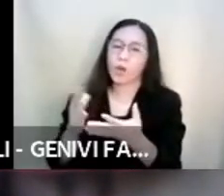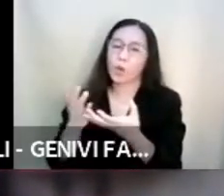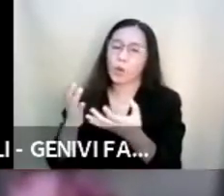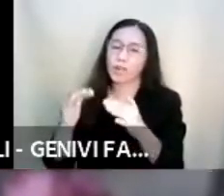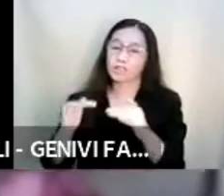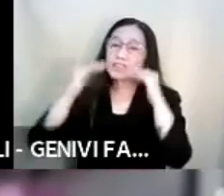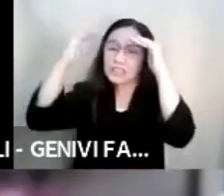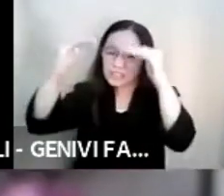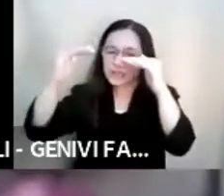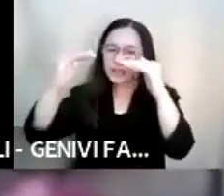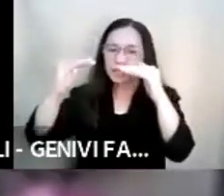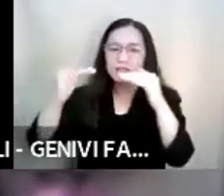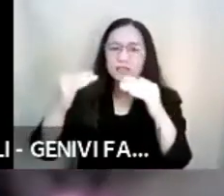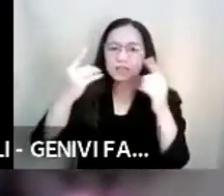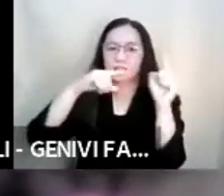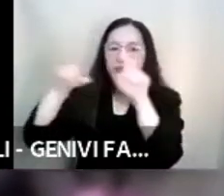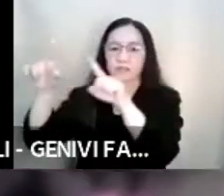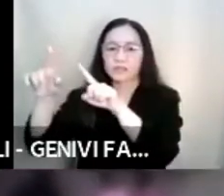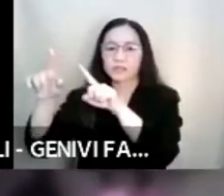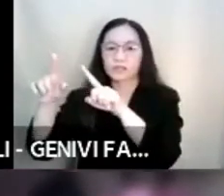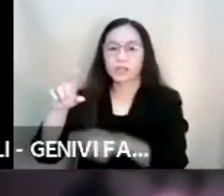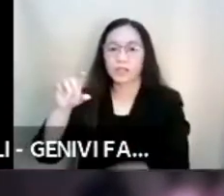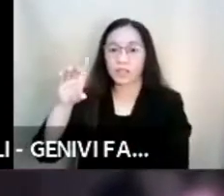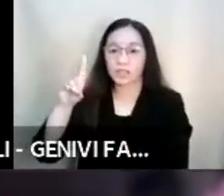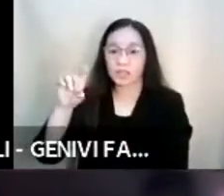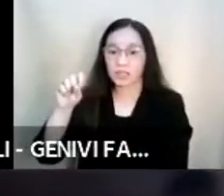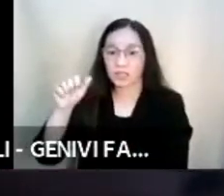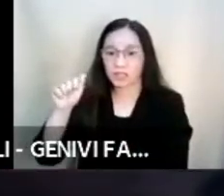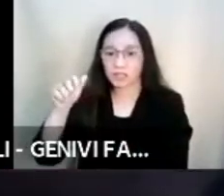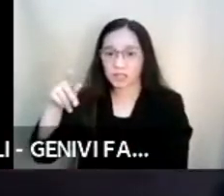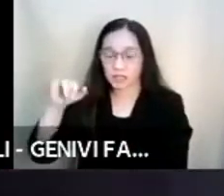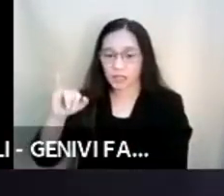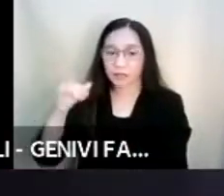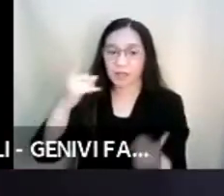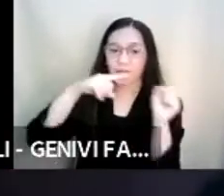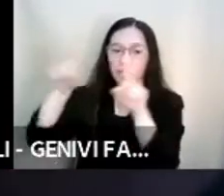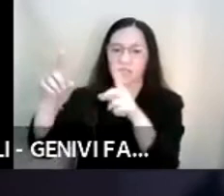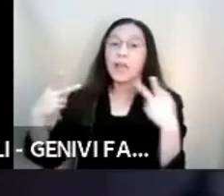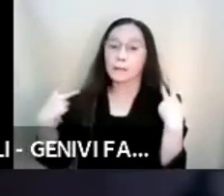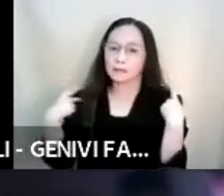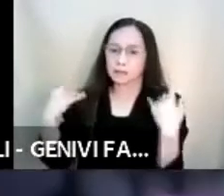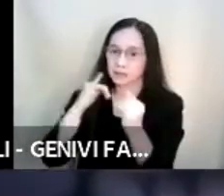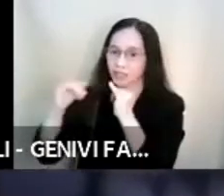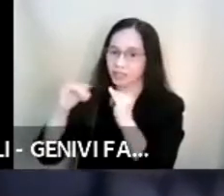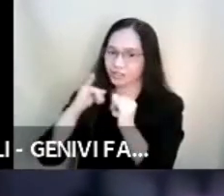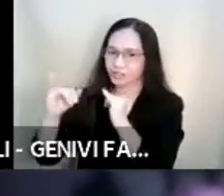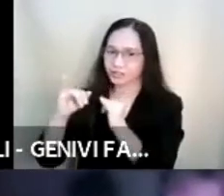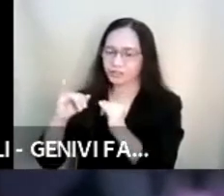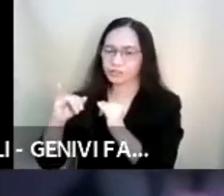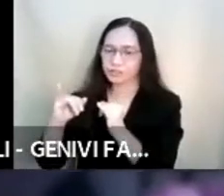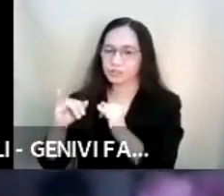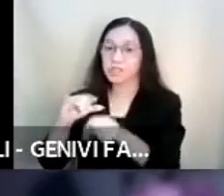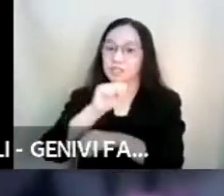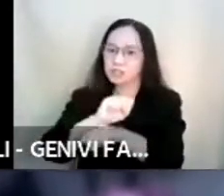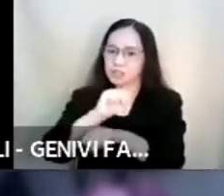yung Happy Walk sa Disapi. We attended that kasi meron doon interview. Ginagawa silang job interview